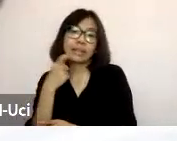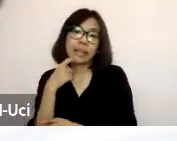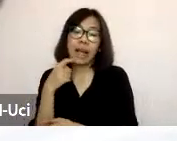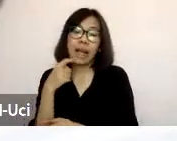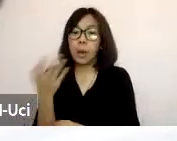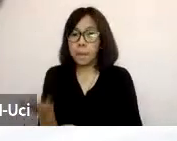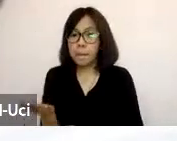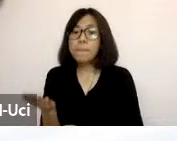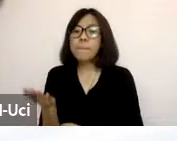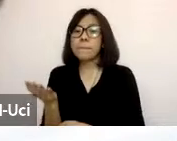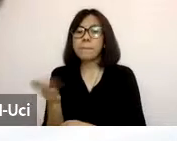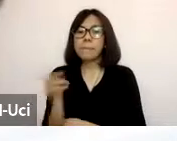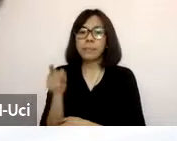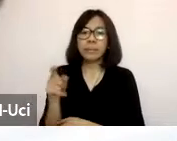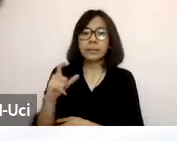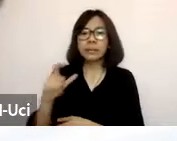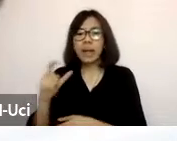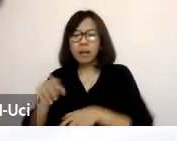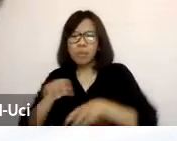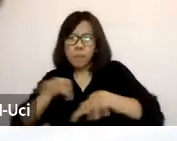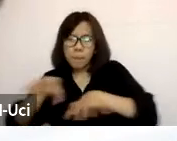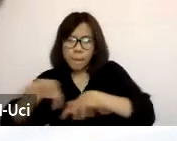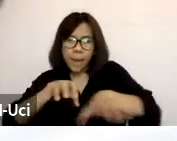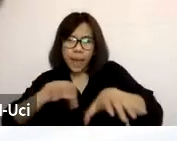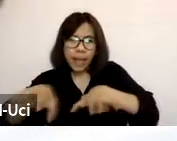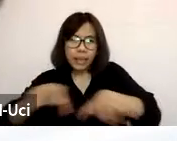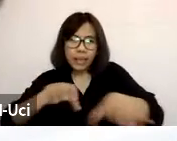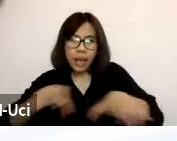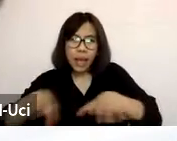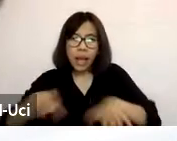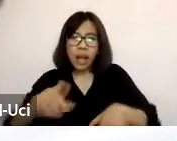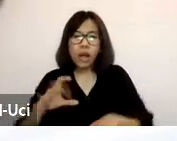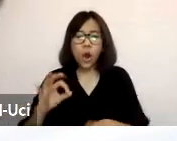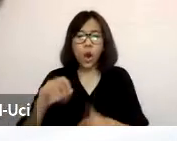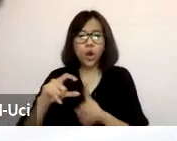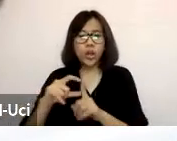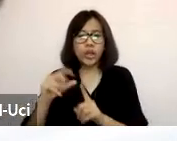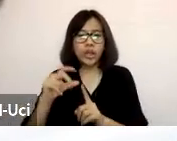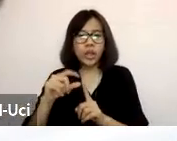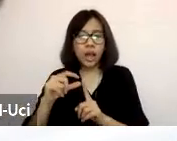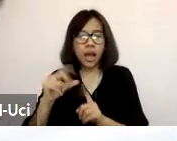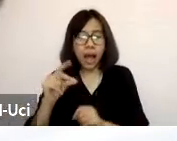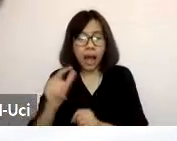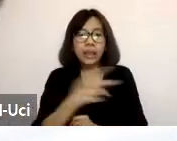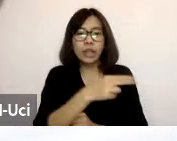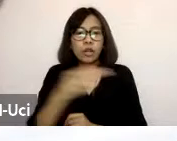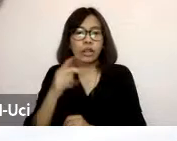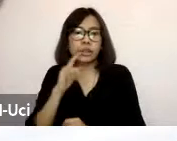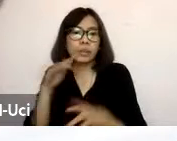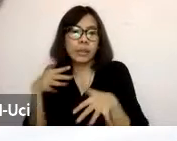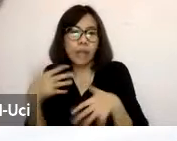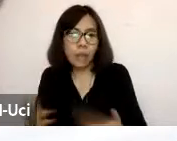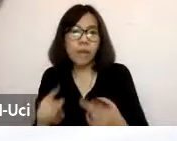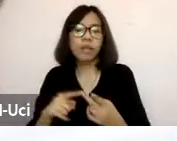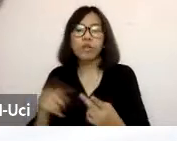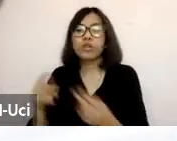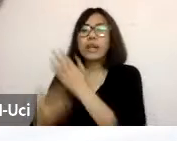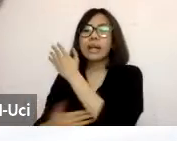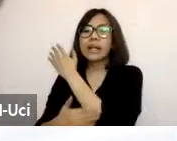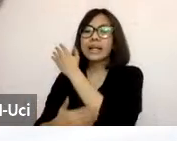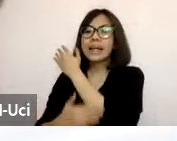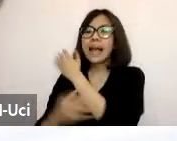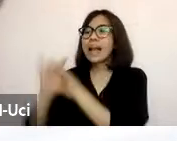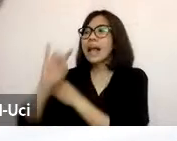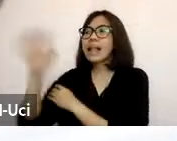sebetulnya Bagaimana pemetaan pengaturan kita dengan unit di Indonesia pengalaman dari negara lain dan juga